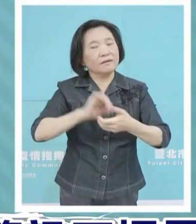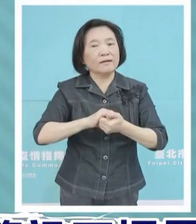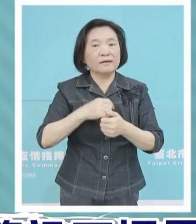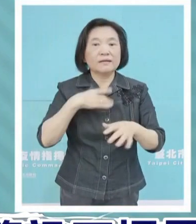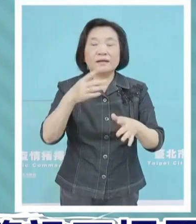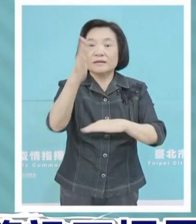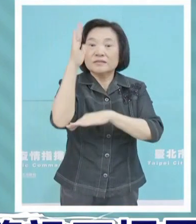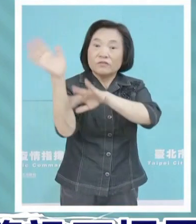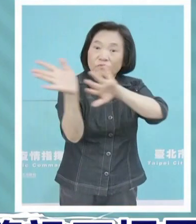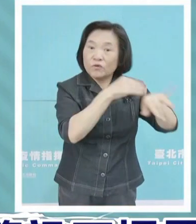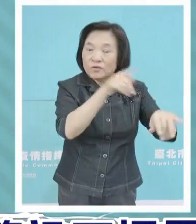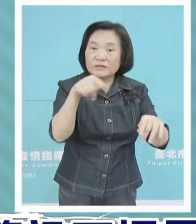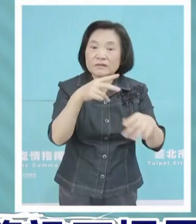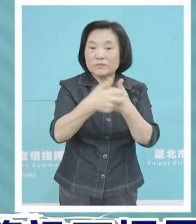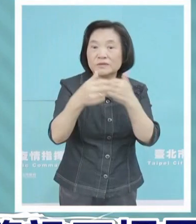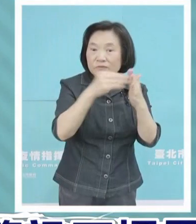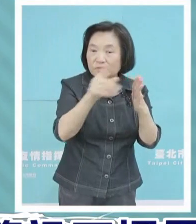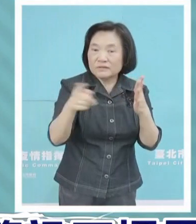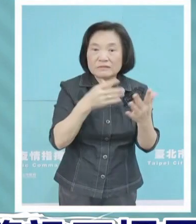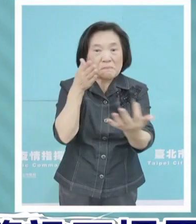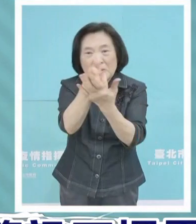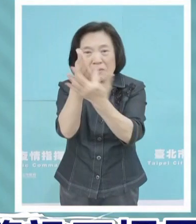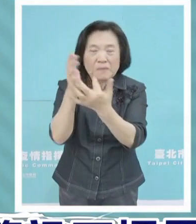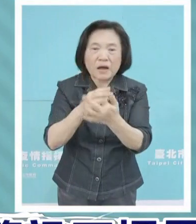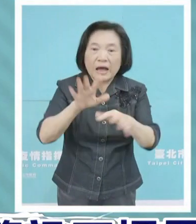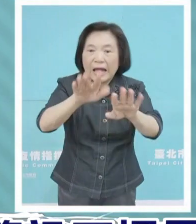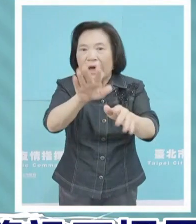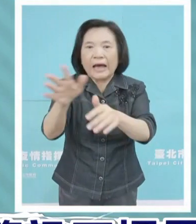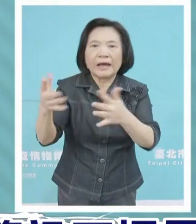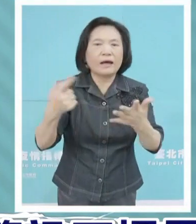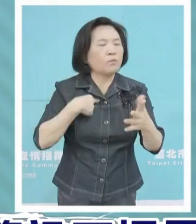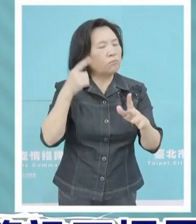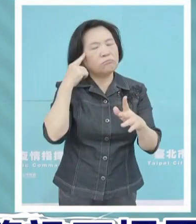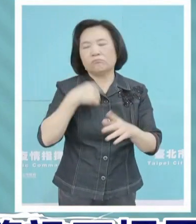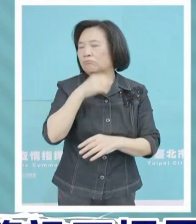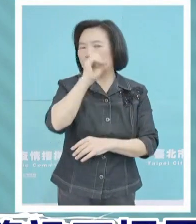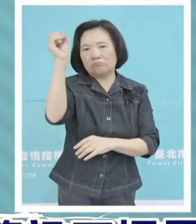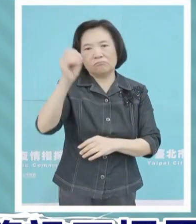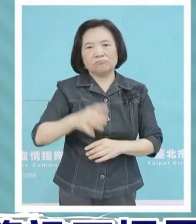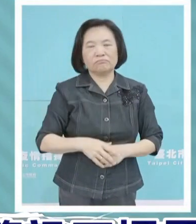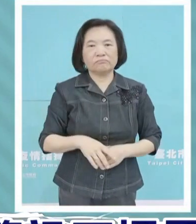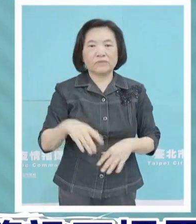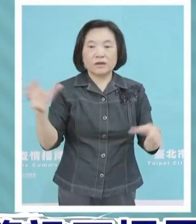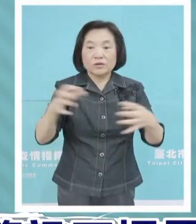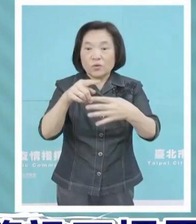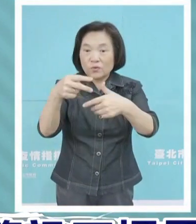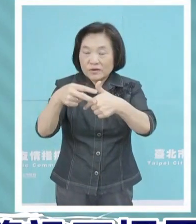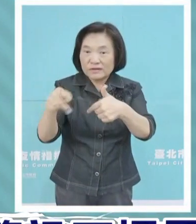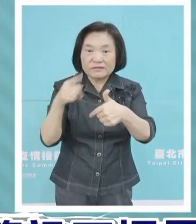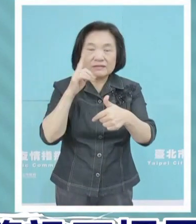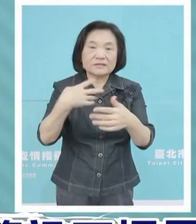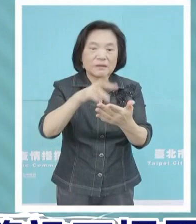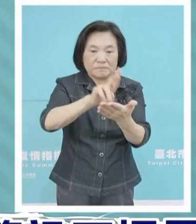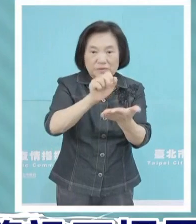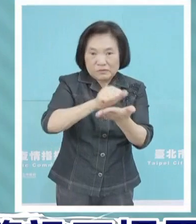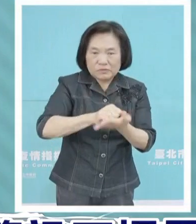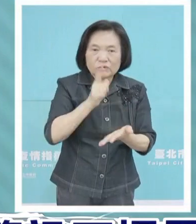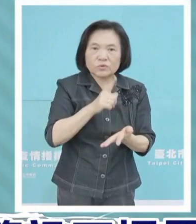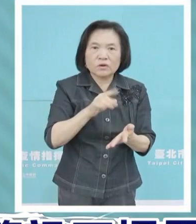疫苗的，所以过程里面也没有任何一个同仁在他们的笔录里面说曾经接受我的指示。我